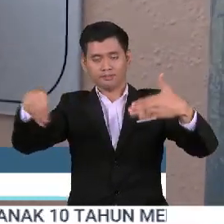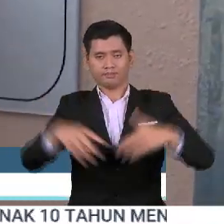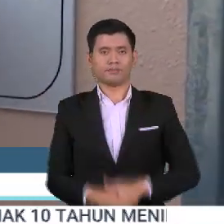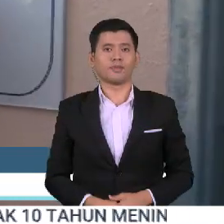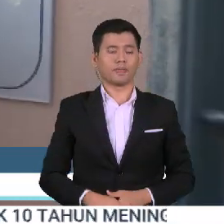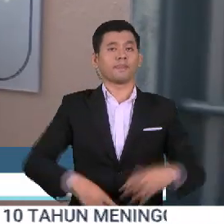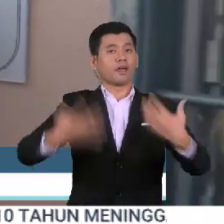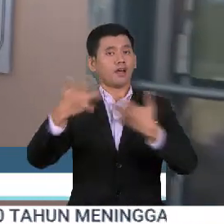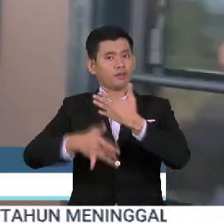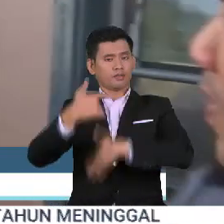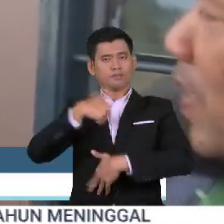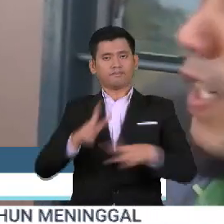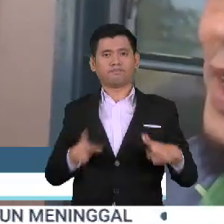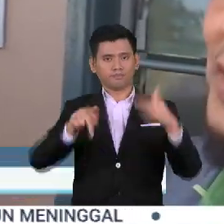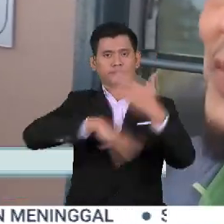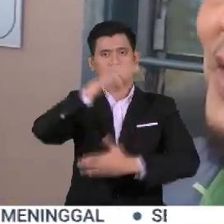Belanda